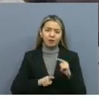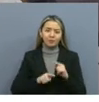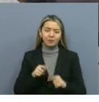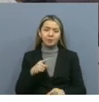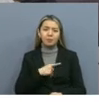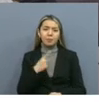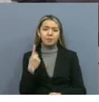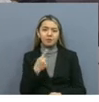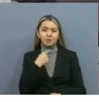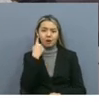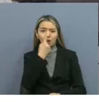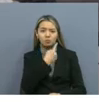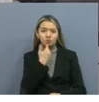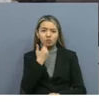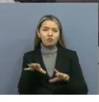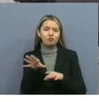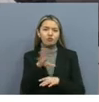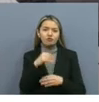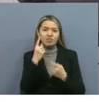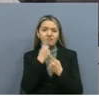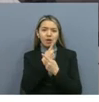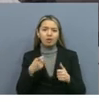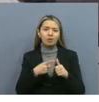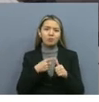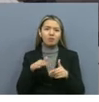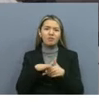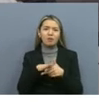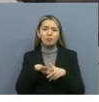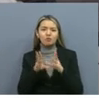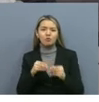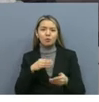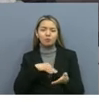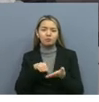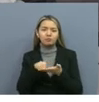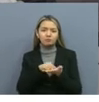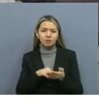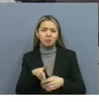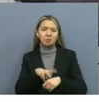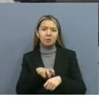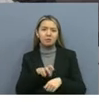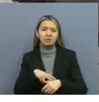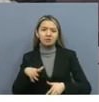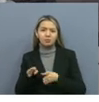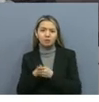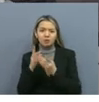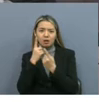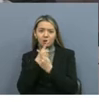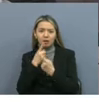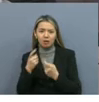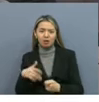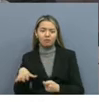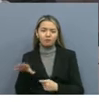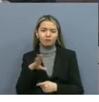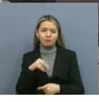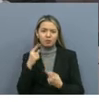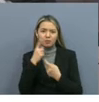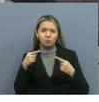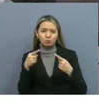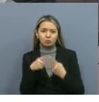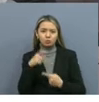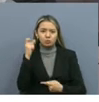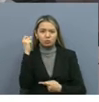іздейтін адамның суреті мен ол туралы ақпаратты тиісті орындарға орналастырамыз. Полиция қызметкерлеріне хабарласып, бар ақпараттың анық